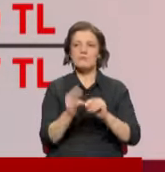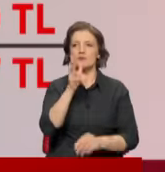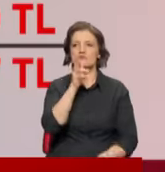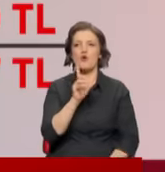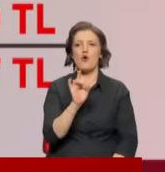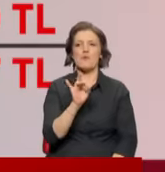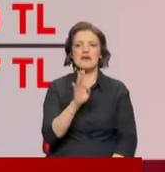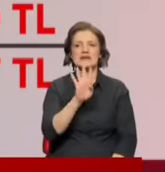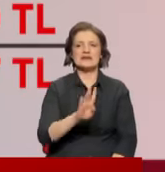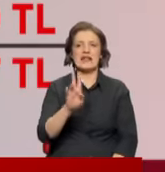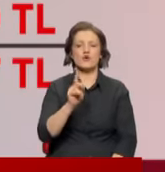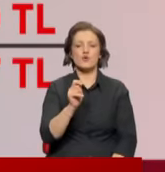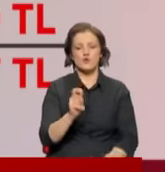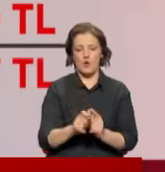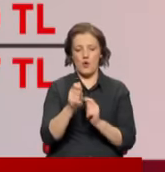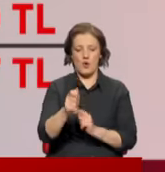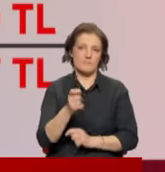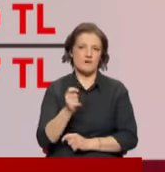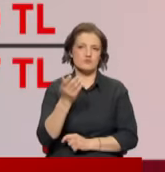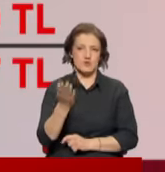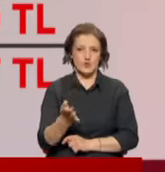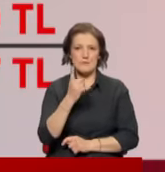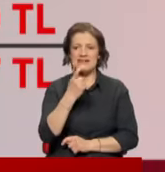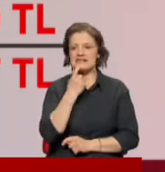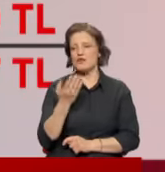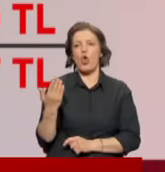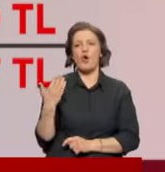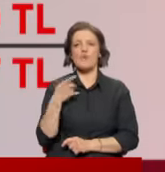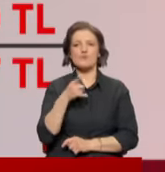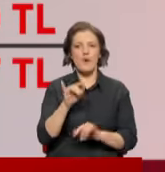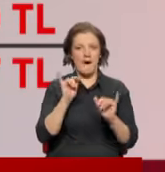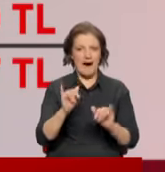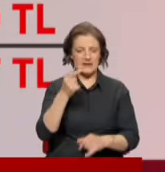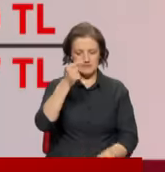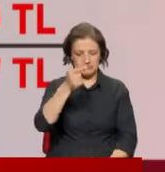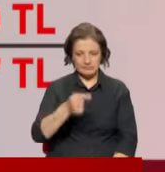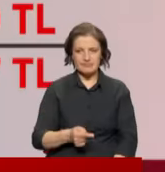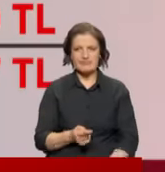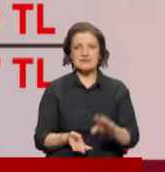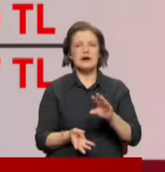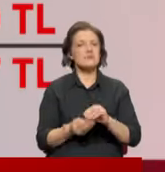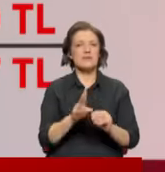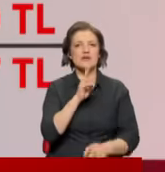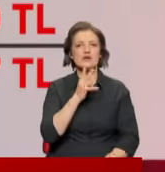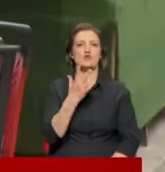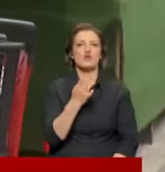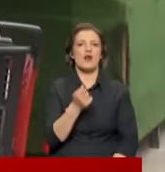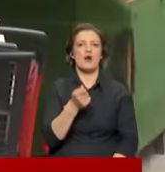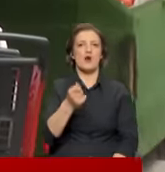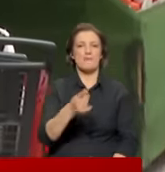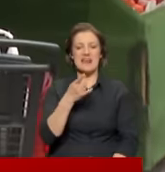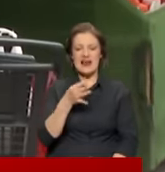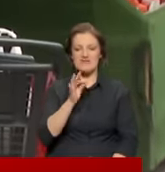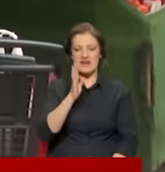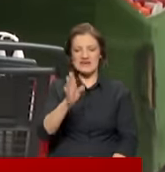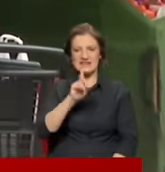lira 47 kuruş ödemek zorunda artık tüketici. Bir yıl önce ise bu aynı kalem ürünlere 203 lira ödüyordu. Bir kafeye